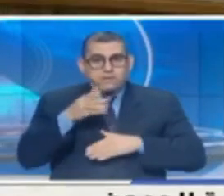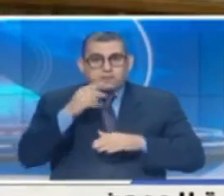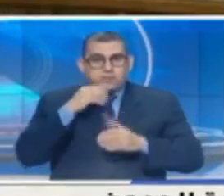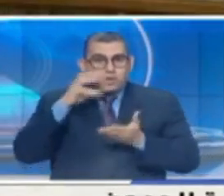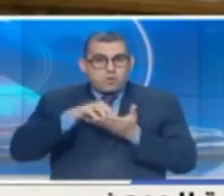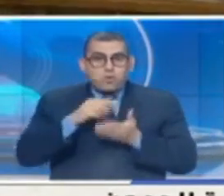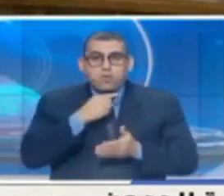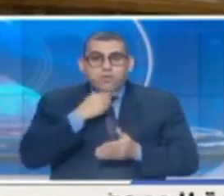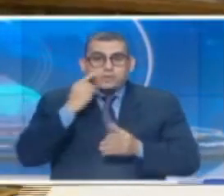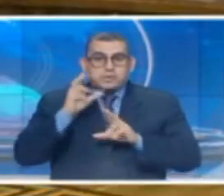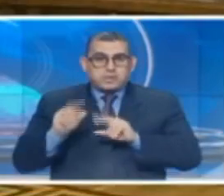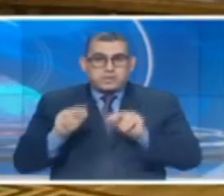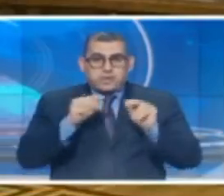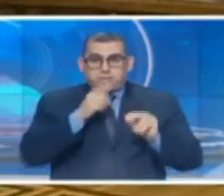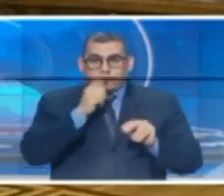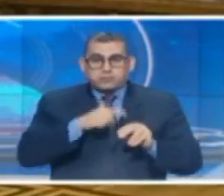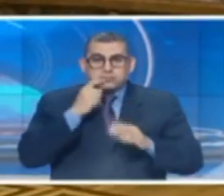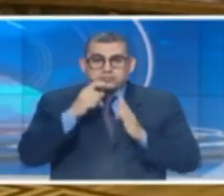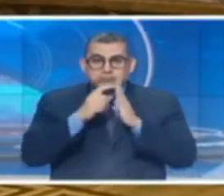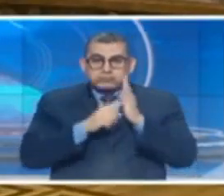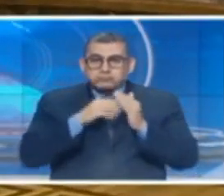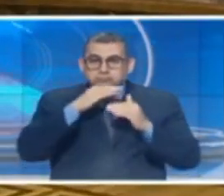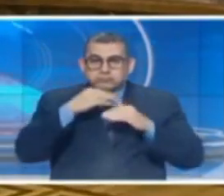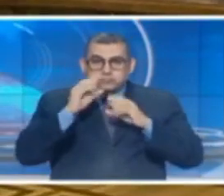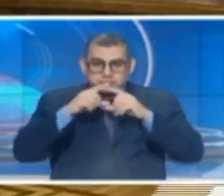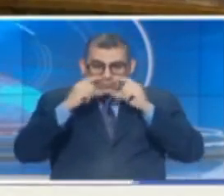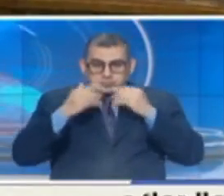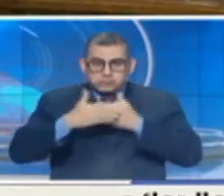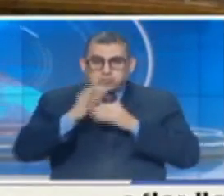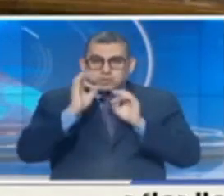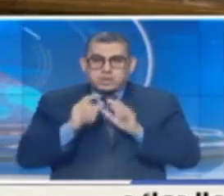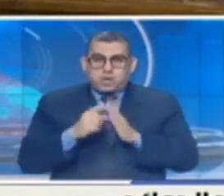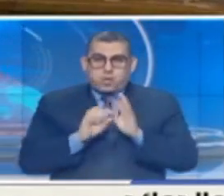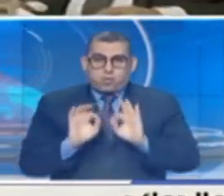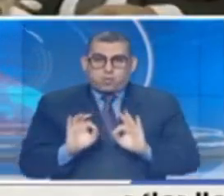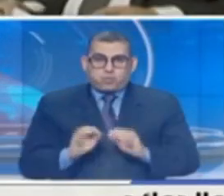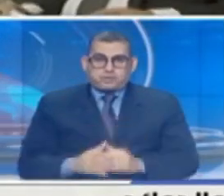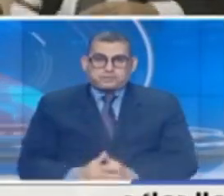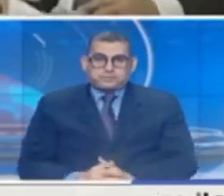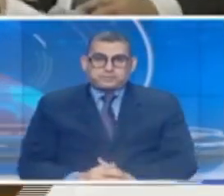صلاة الجمعة وبذات الضوابط والإجراءات الاحترازية المطبقة حاليا.